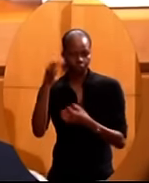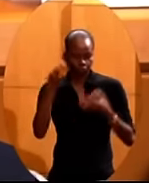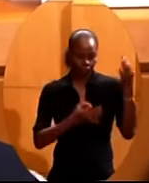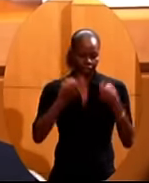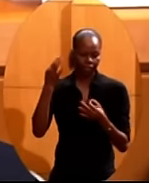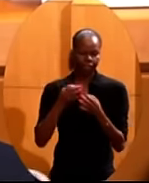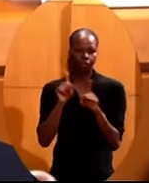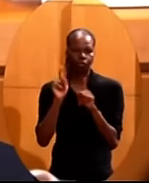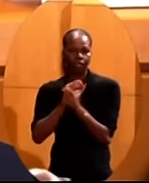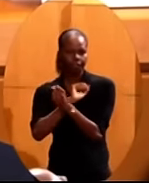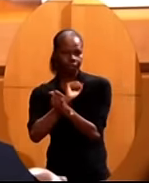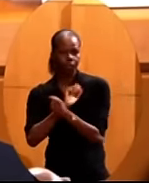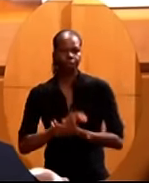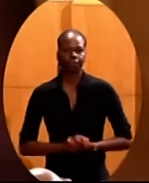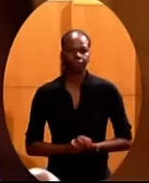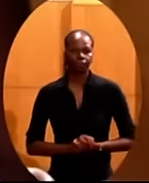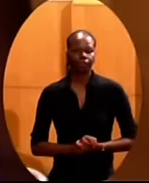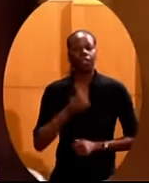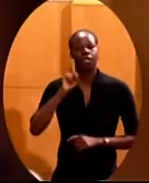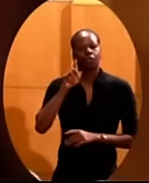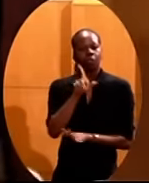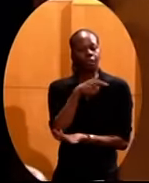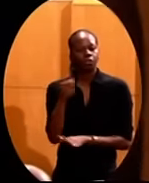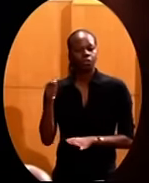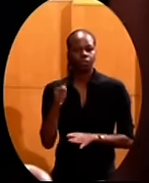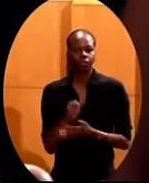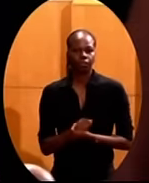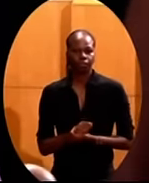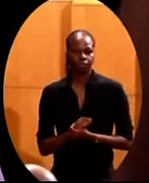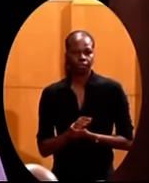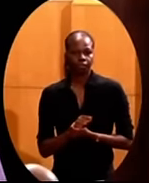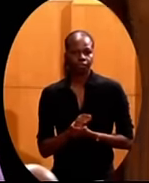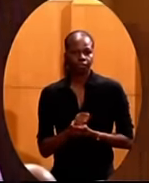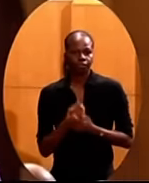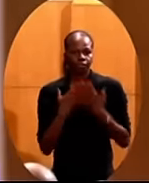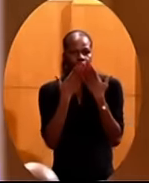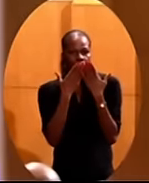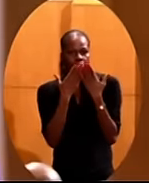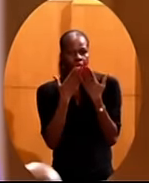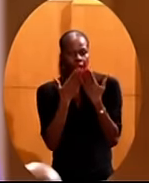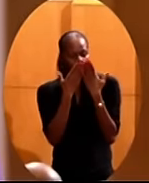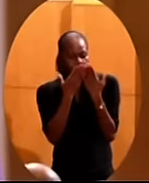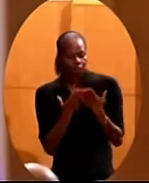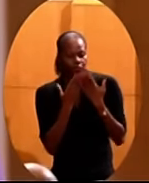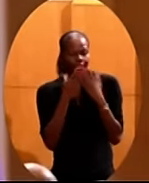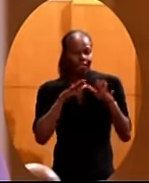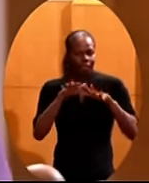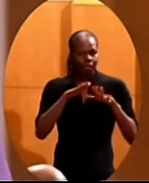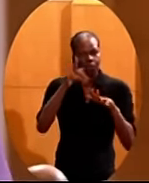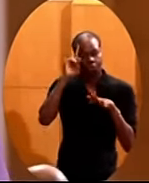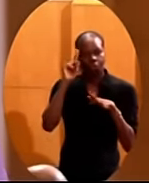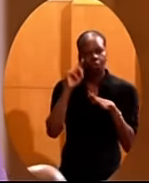pénitentiaires il nous faudra en effet étudier les moyen de favoriser la réinsertion des